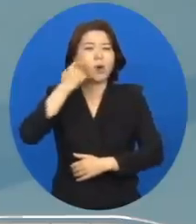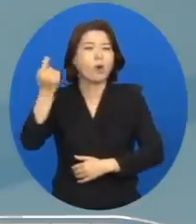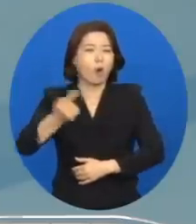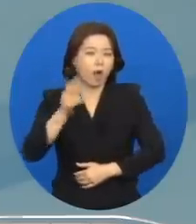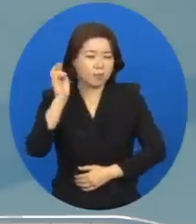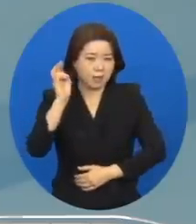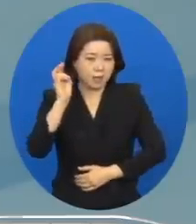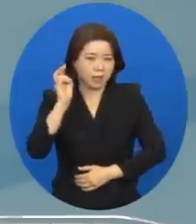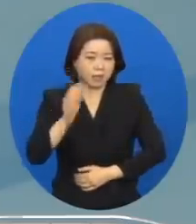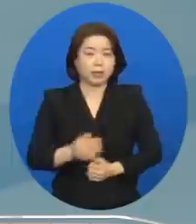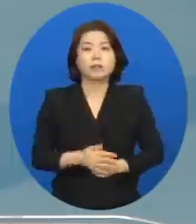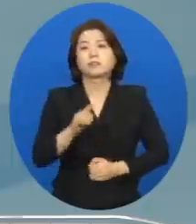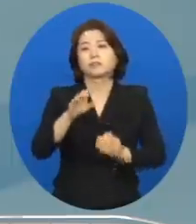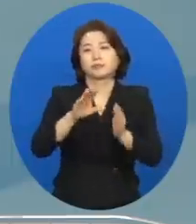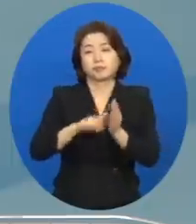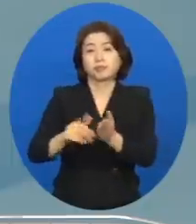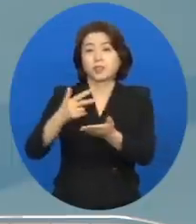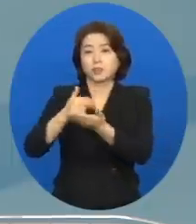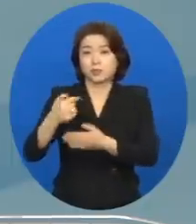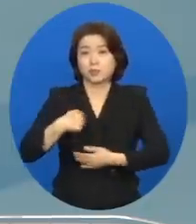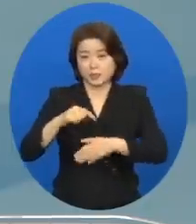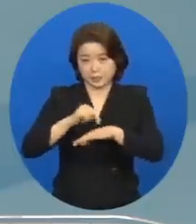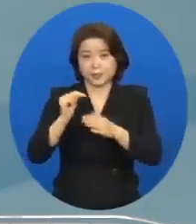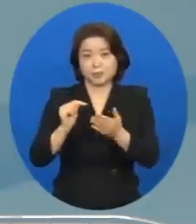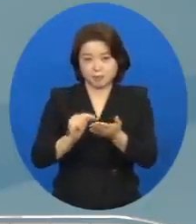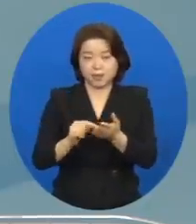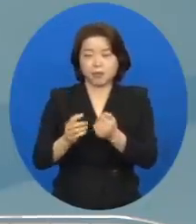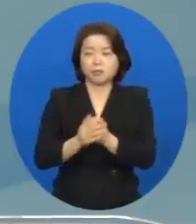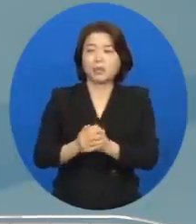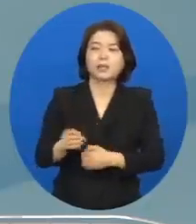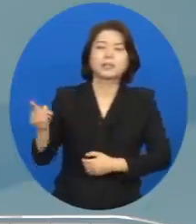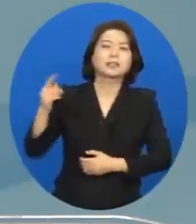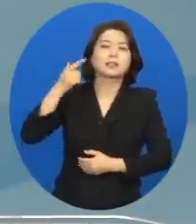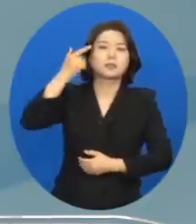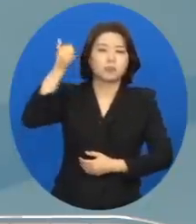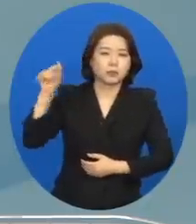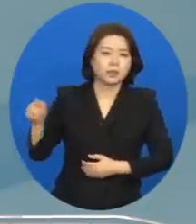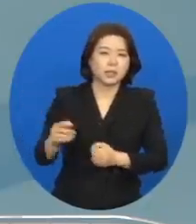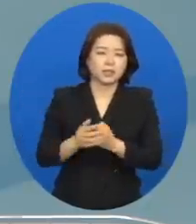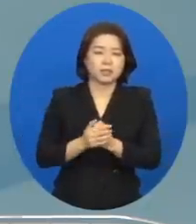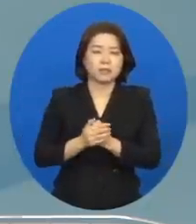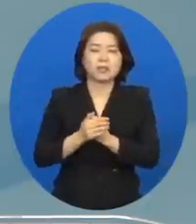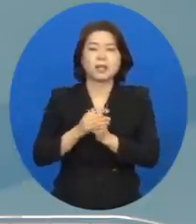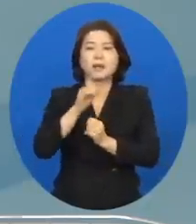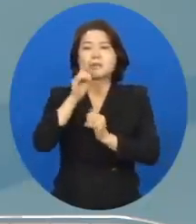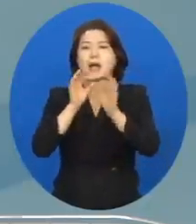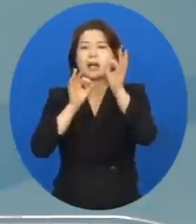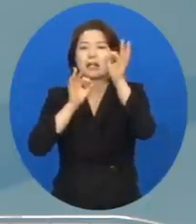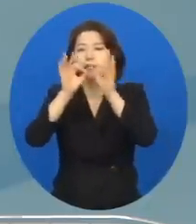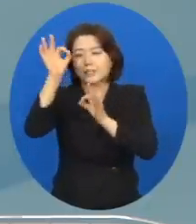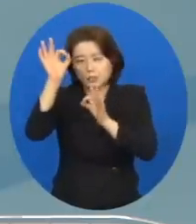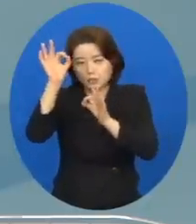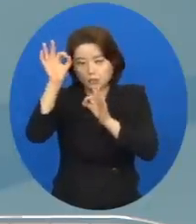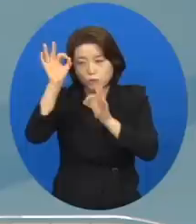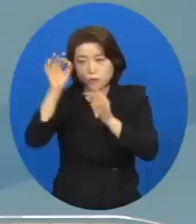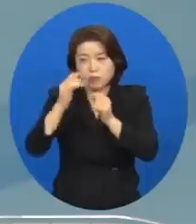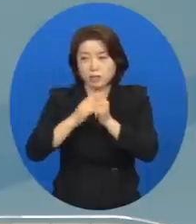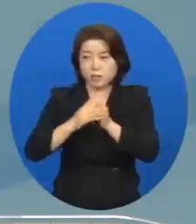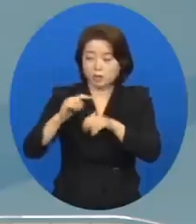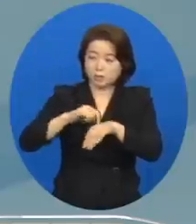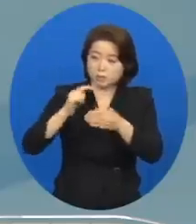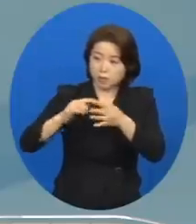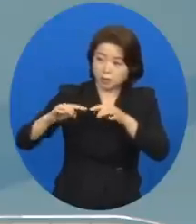그때 주님이 제 마음에 그 목사님이 실언을 하셨다 하는 마음이